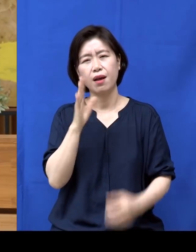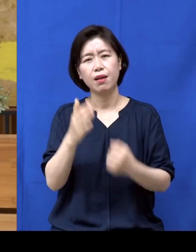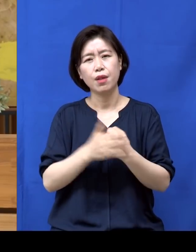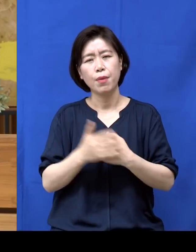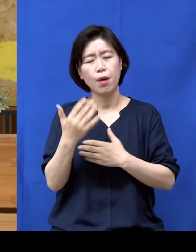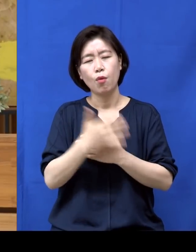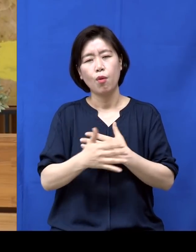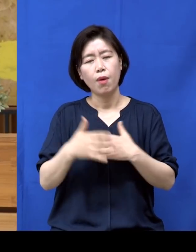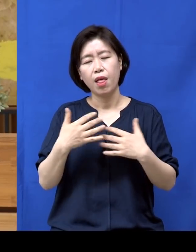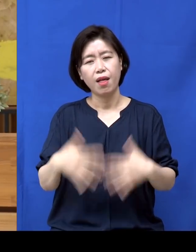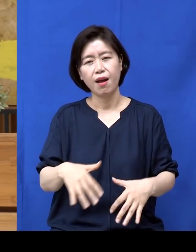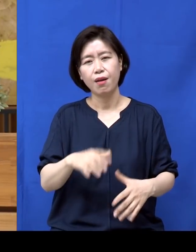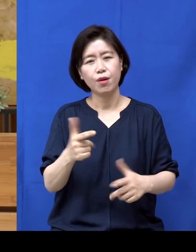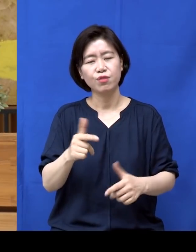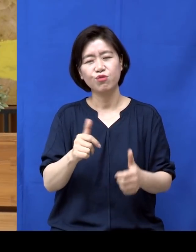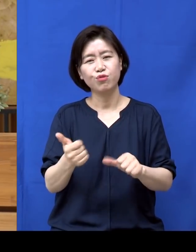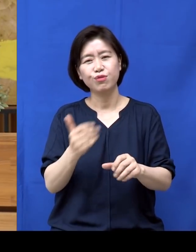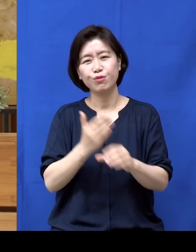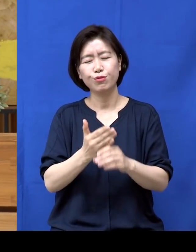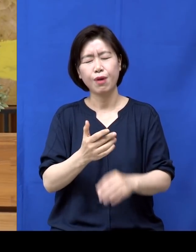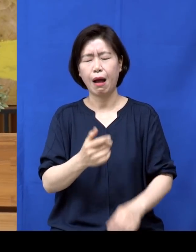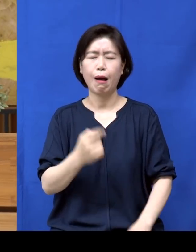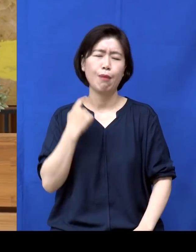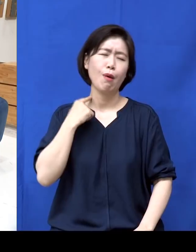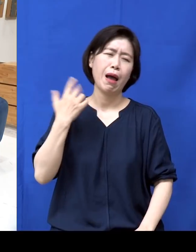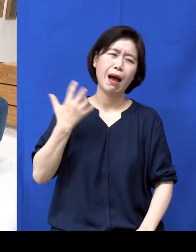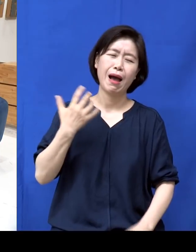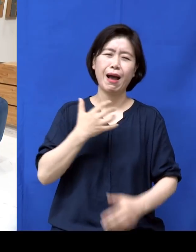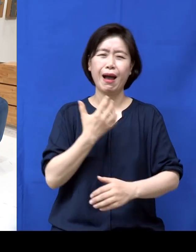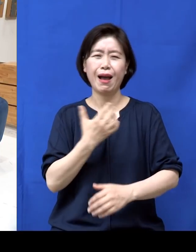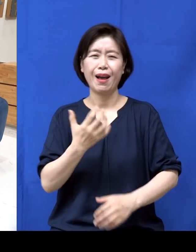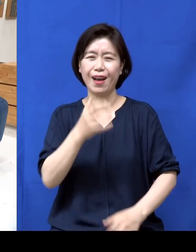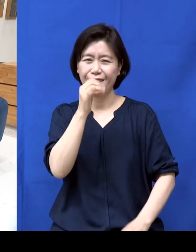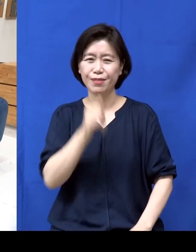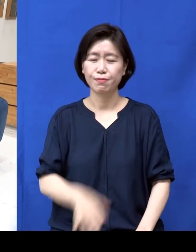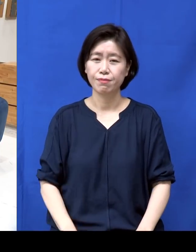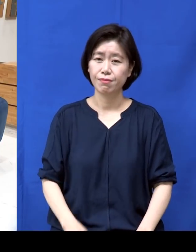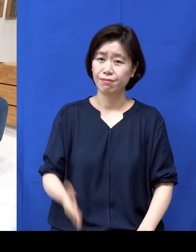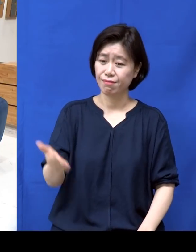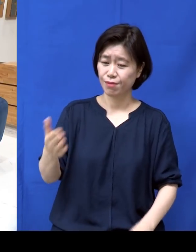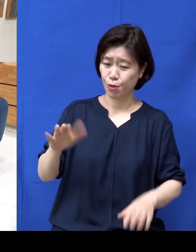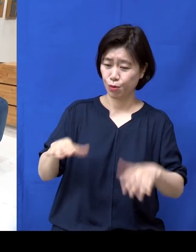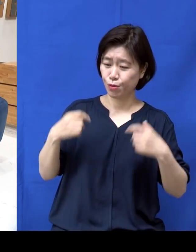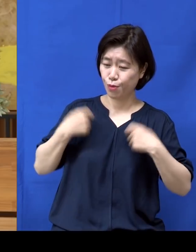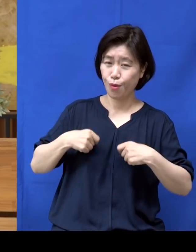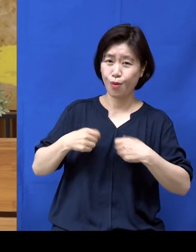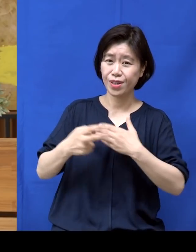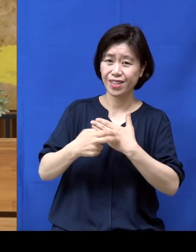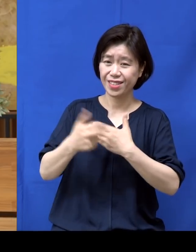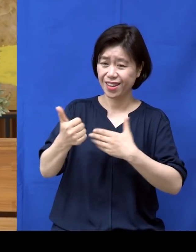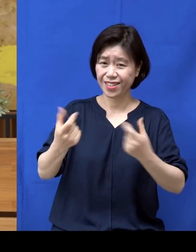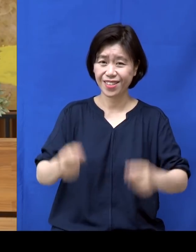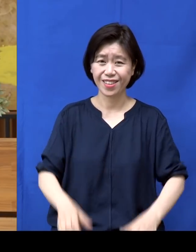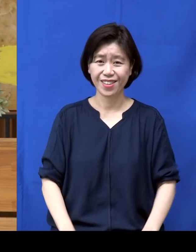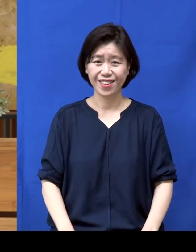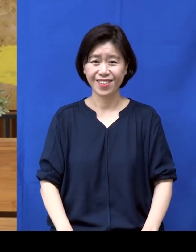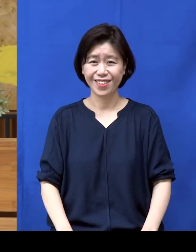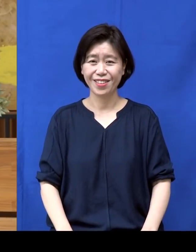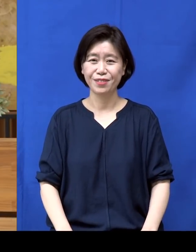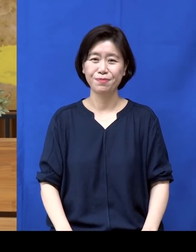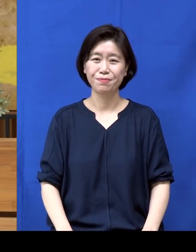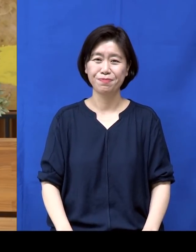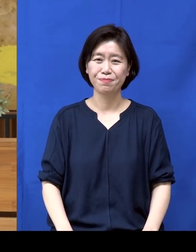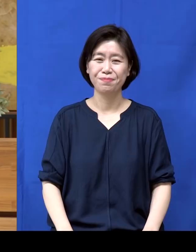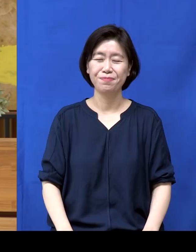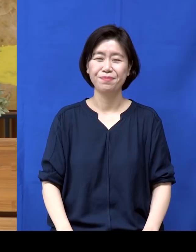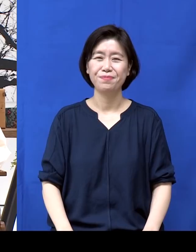엄청 죽어가고 있어요. 지금 허리에 목 엄청 죽어가고 있어요. 아니 오늘 의상은 의사처럼 입으시고 그러니까요. 그러고 보니까 장례 치르고 병원에